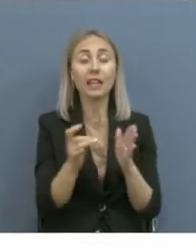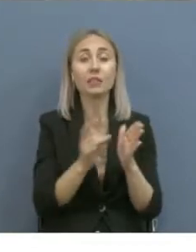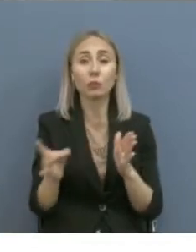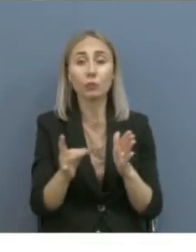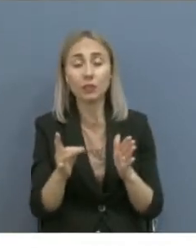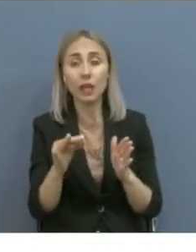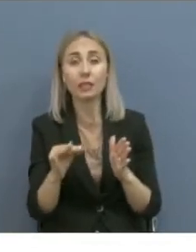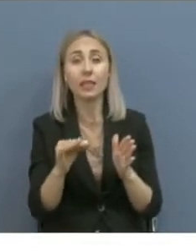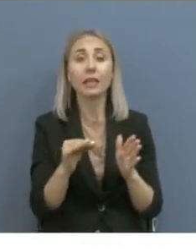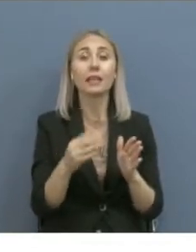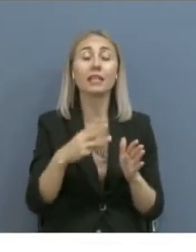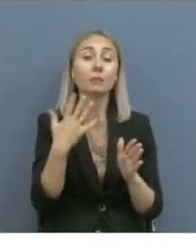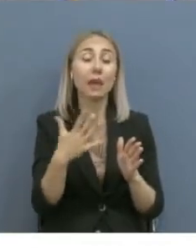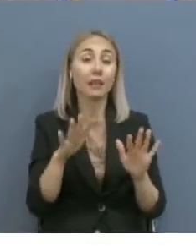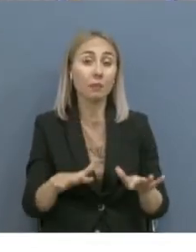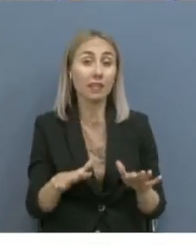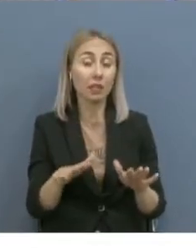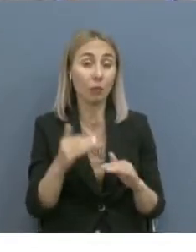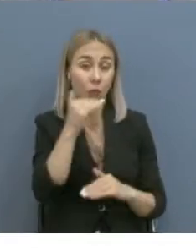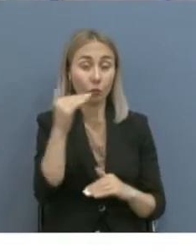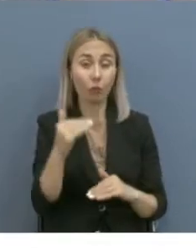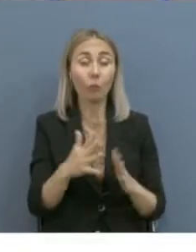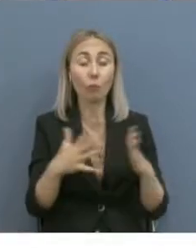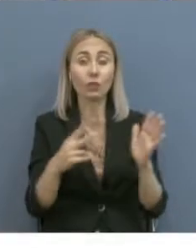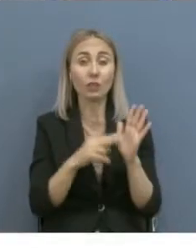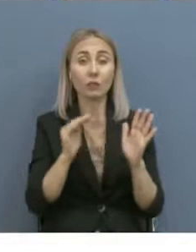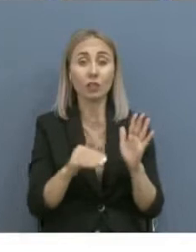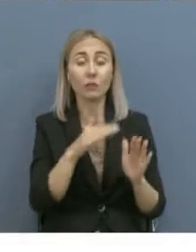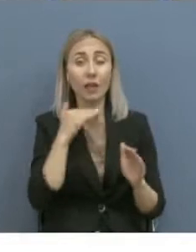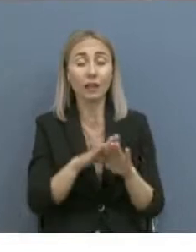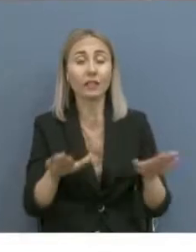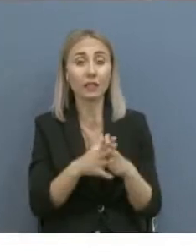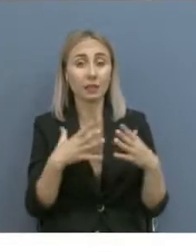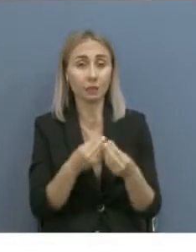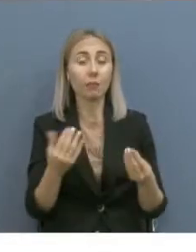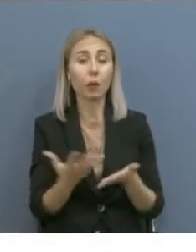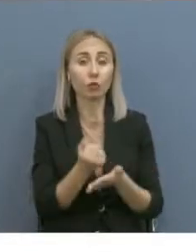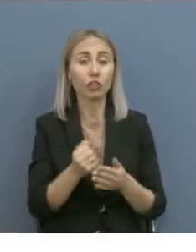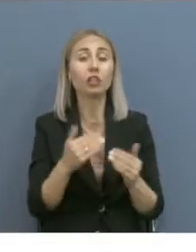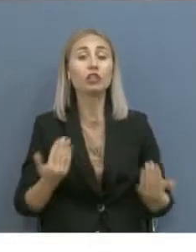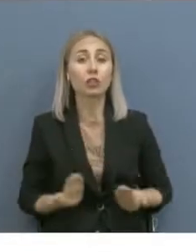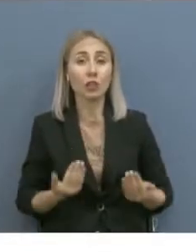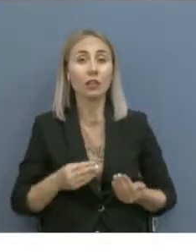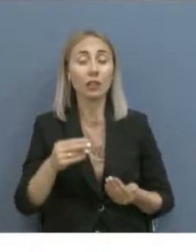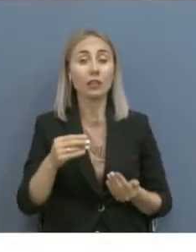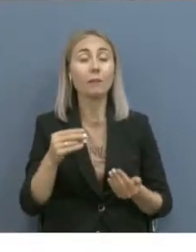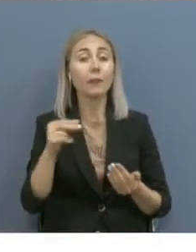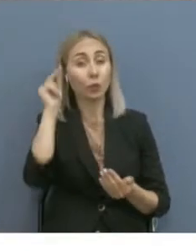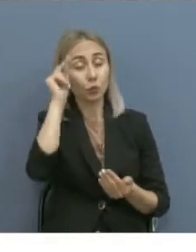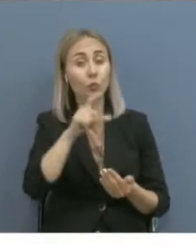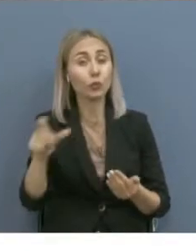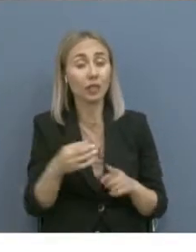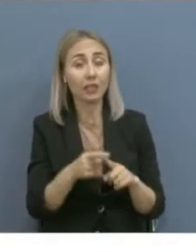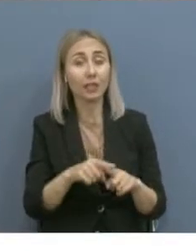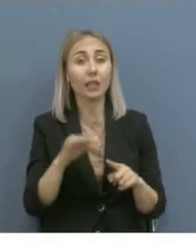жалақылары республикалық деңгейде 50%-ға, жергілікті деңгейде 35%-ға көбейді. 7000-нан аса көпбалалы отбасы